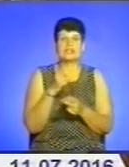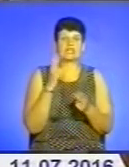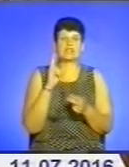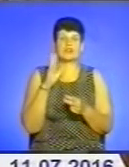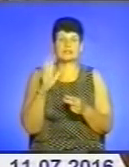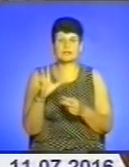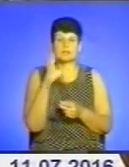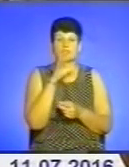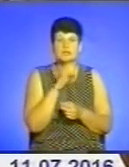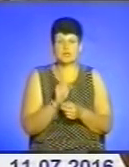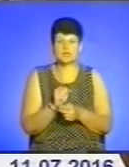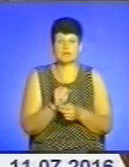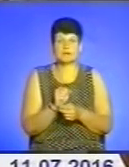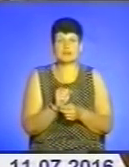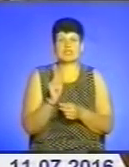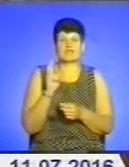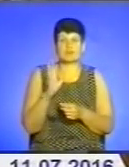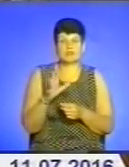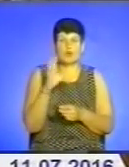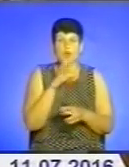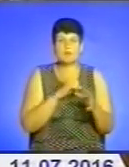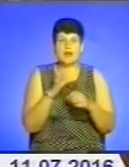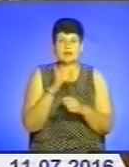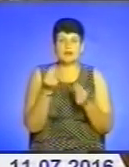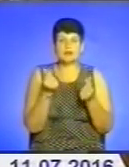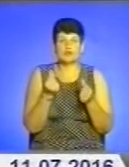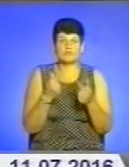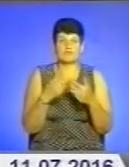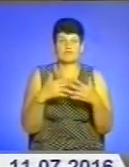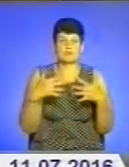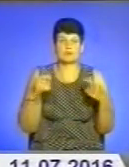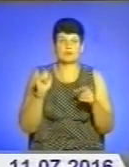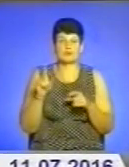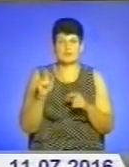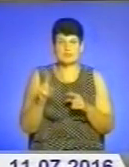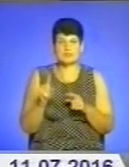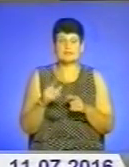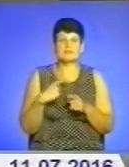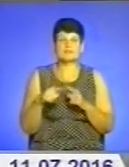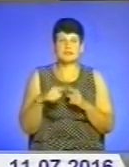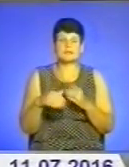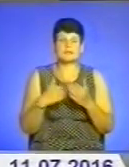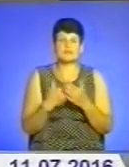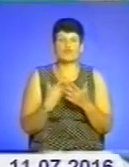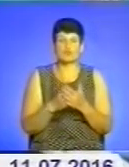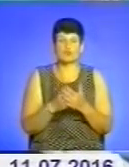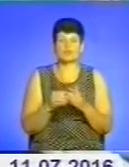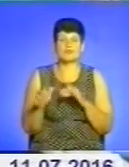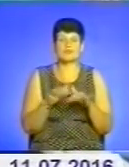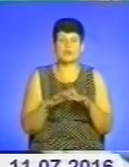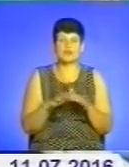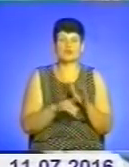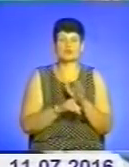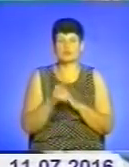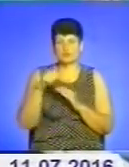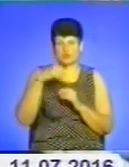крадіжками, з квартир викрадали гроші та вироби із золота. За оперативними даними, свою злочинну діяльність тріо розпочало